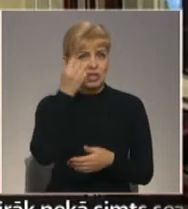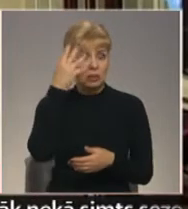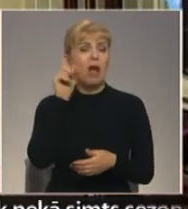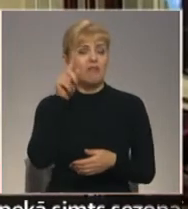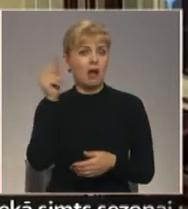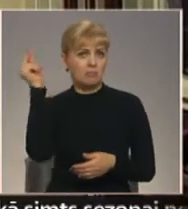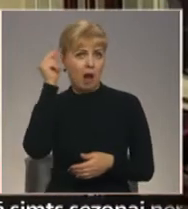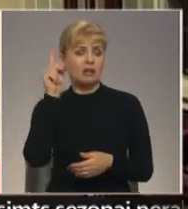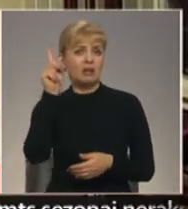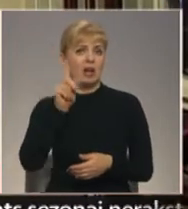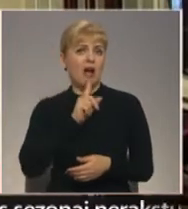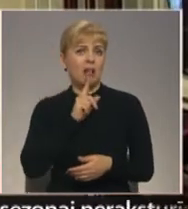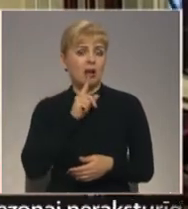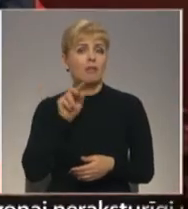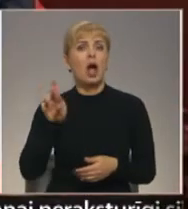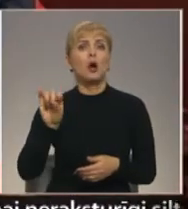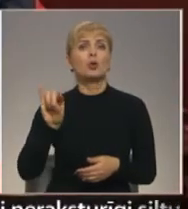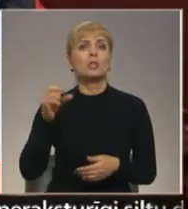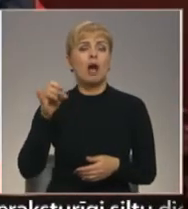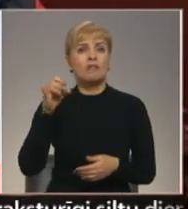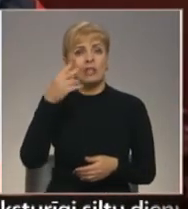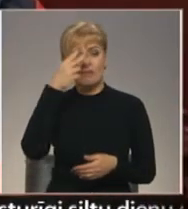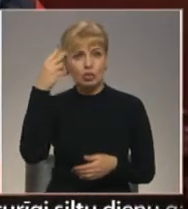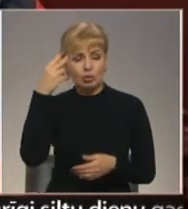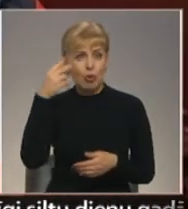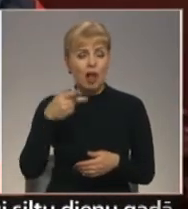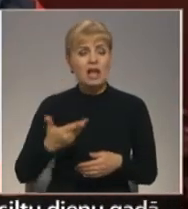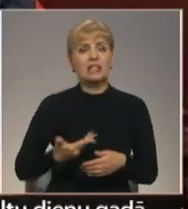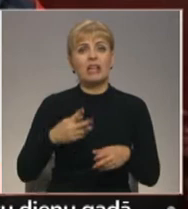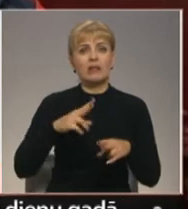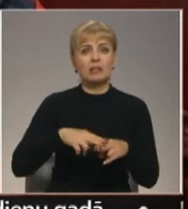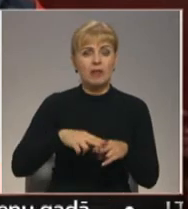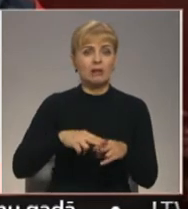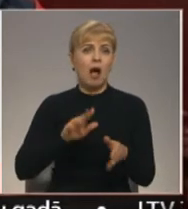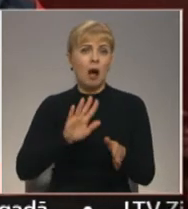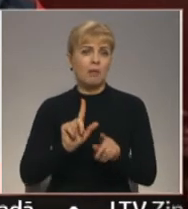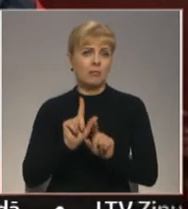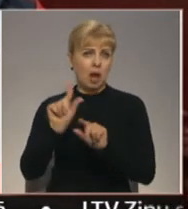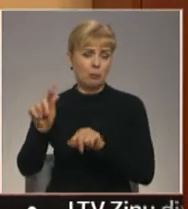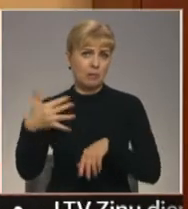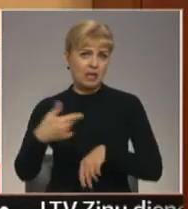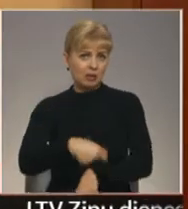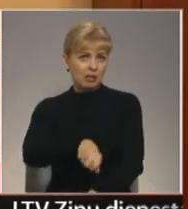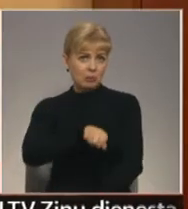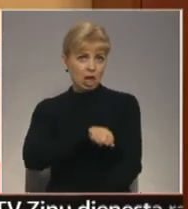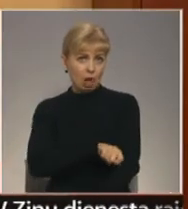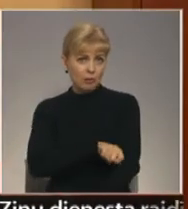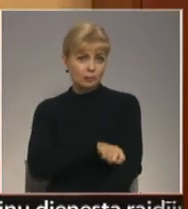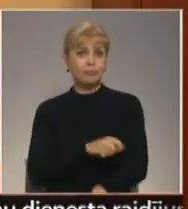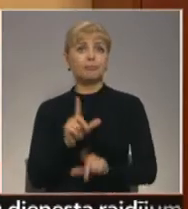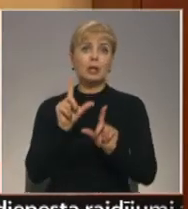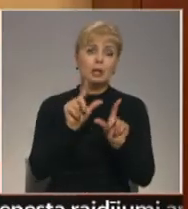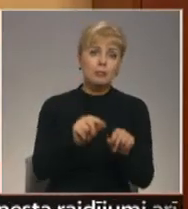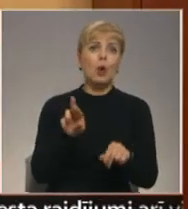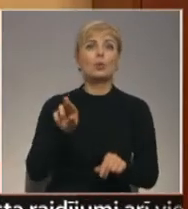Liepājā, kur no vairāk Rucavas novada vidusskolēnu dzīvesvietas šķir aptuveni 50 km. Braukt no Rucavas vai